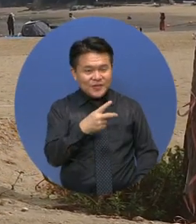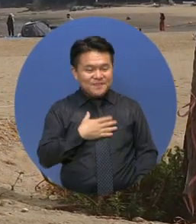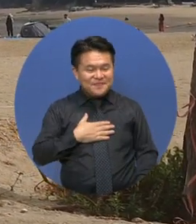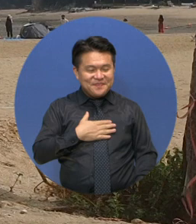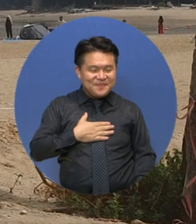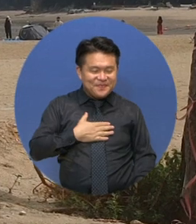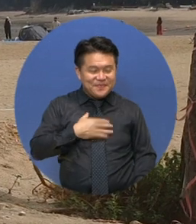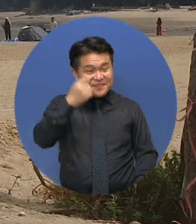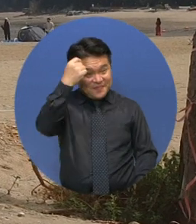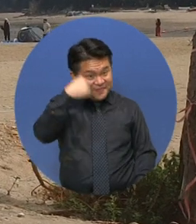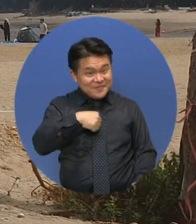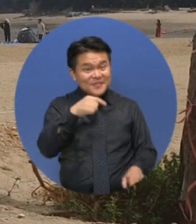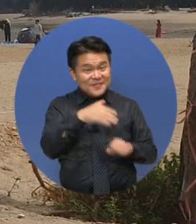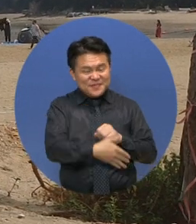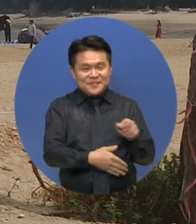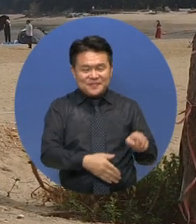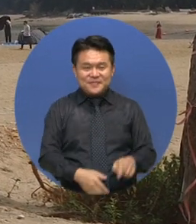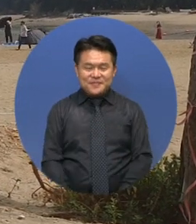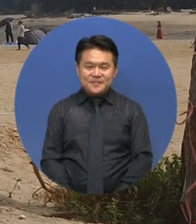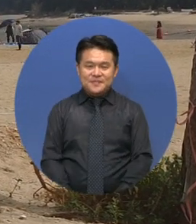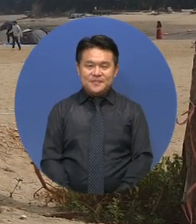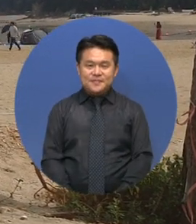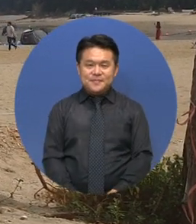것이 특징이라고 할 수 있습니다.